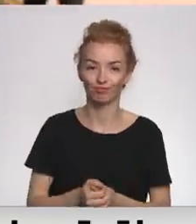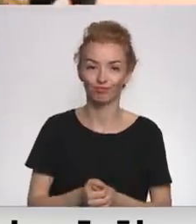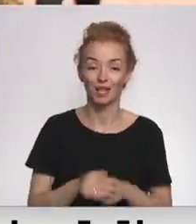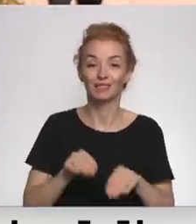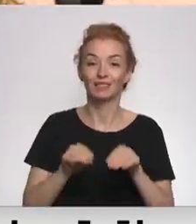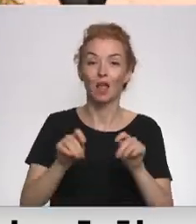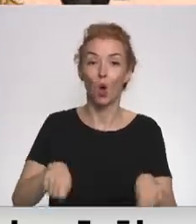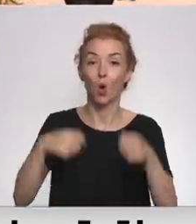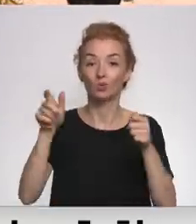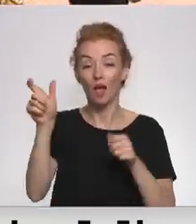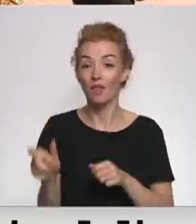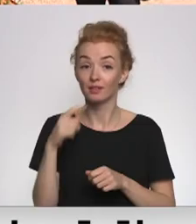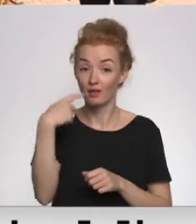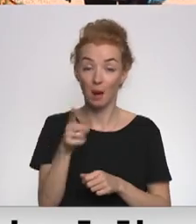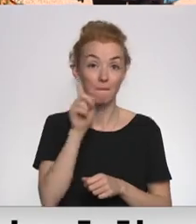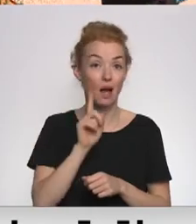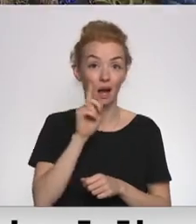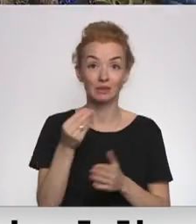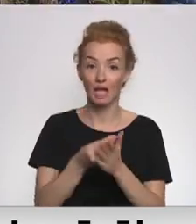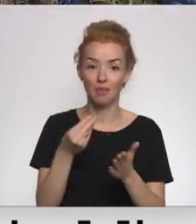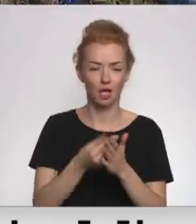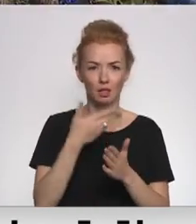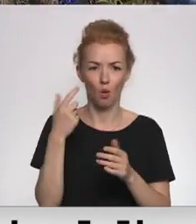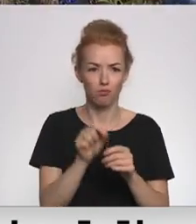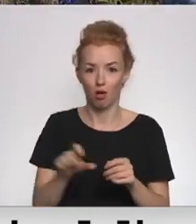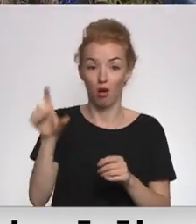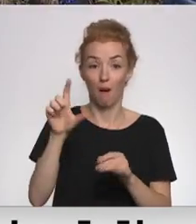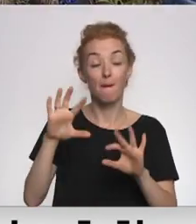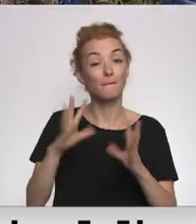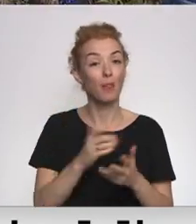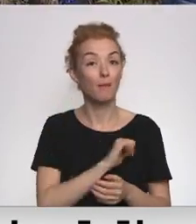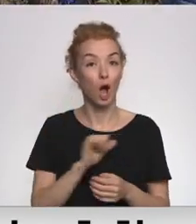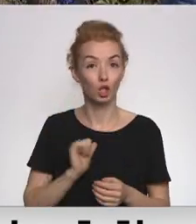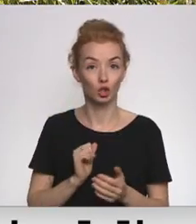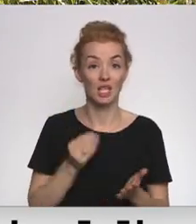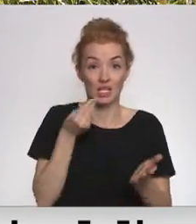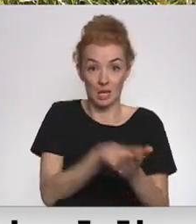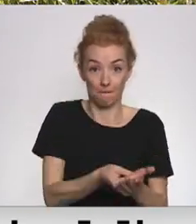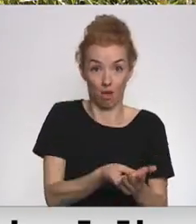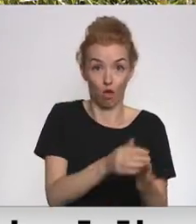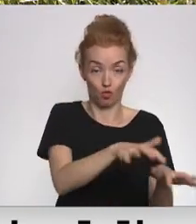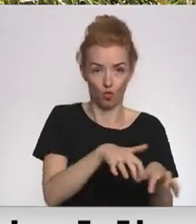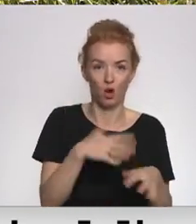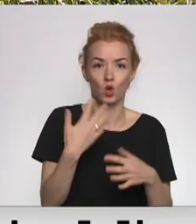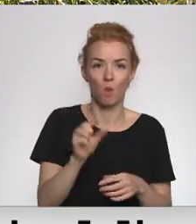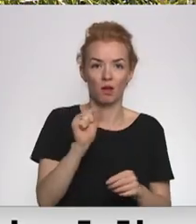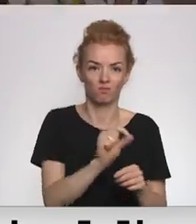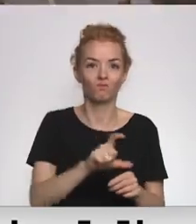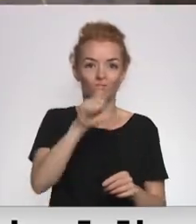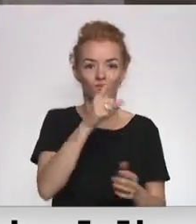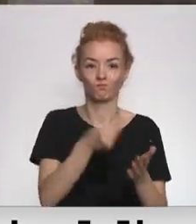Stādaudzētāji gan bilst, ka vismaz pagaidām cenas nav būtiski pacēluši, tomēr paši, iepērkoties jau saskārušies ar pieaugušo